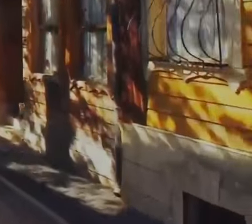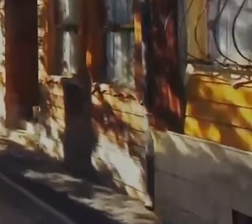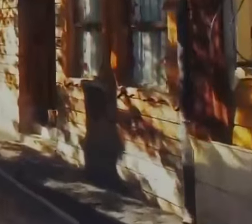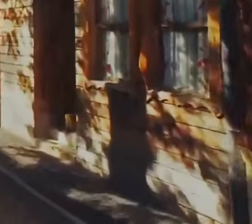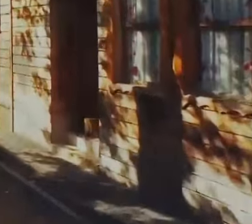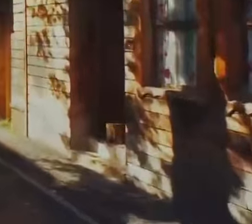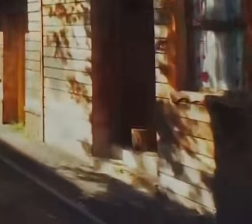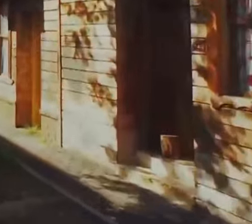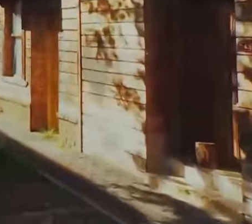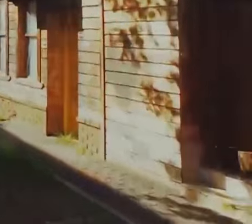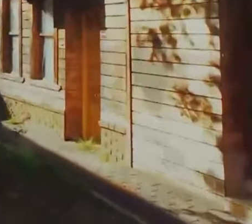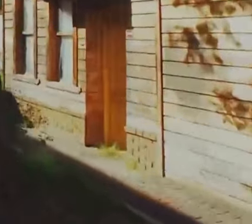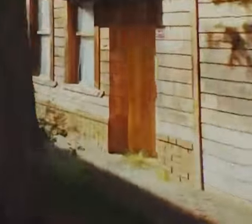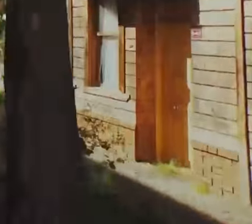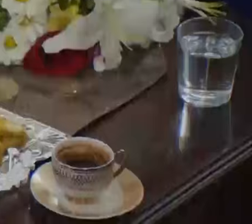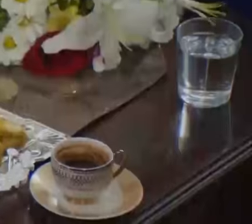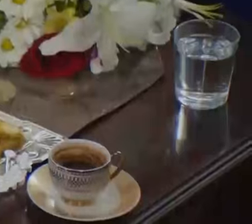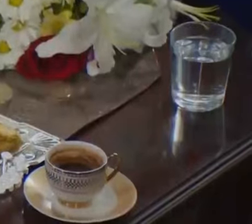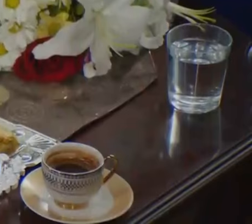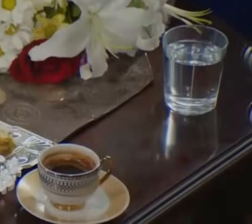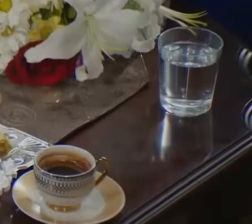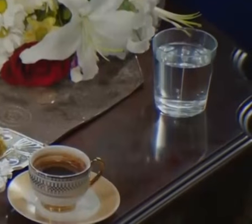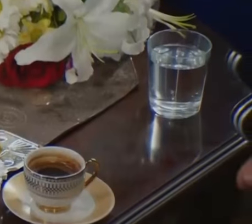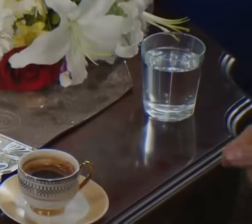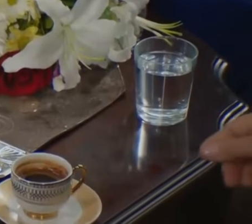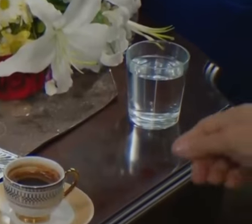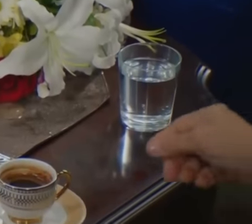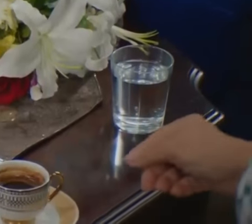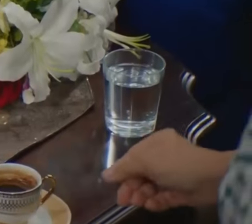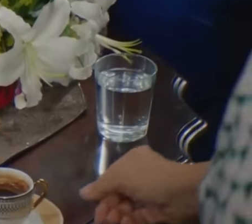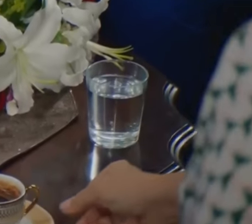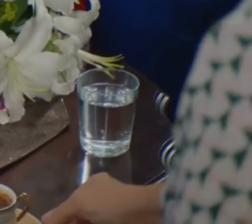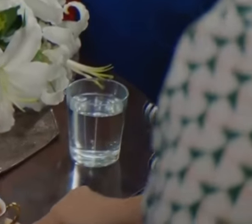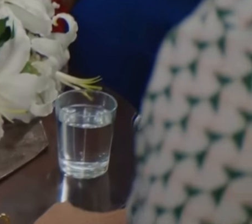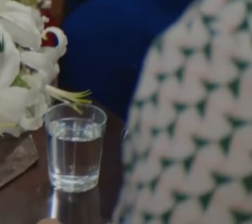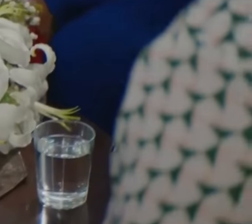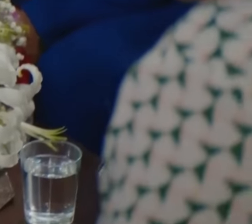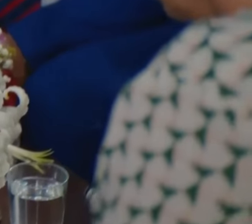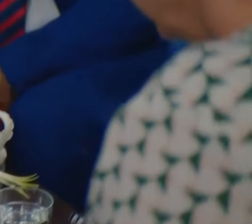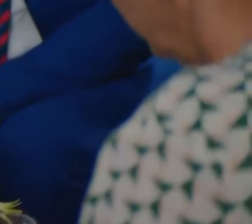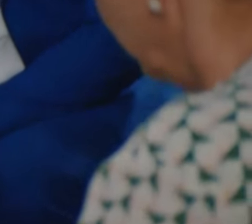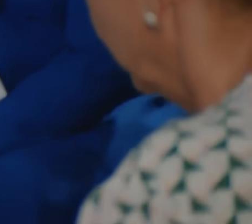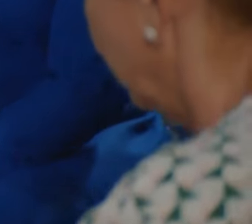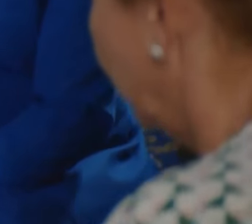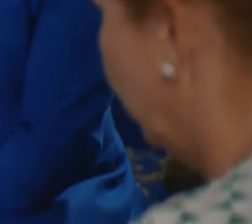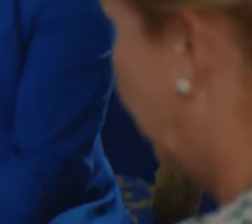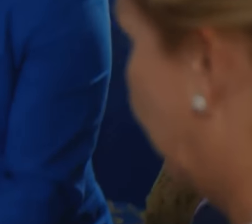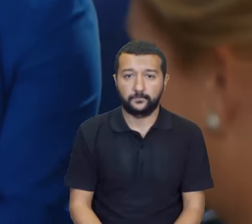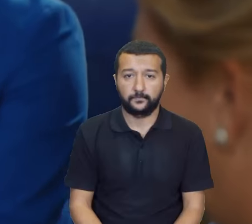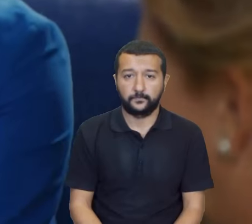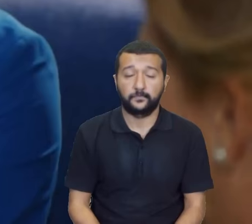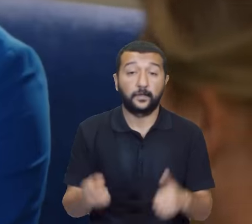Sokak arasından geçiyor. Gümüş tepsideki Dilber dudağıyla Çiçek Demet'i sehpada duruyor. Kahveleri